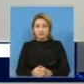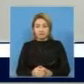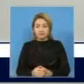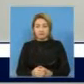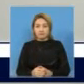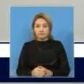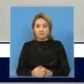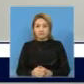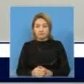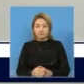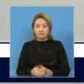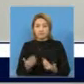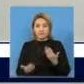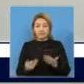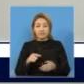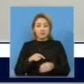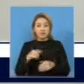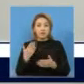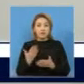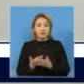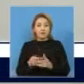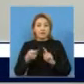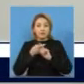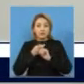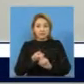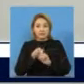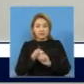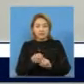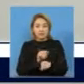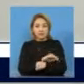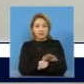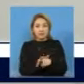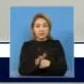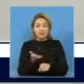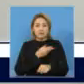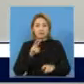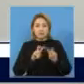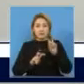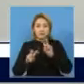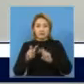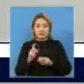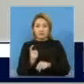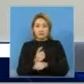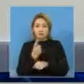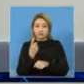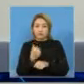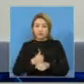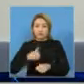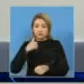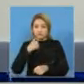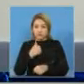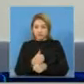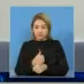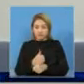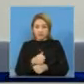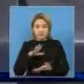Если касаться ситуации по коронавирусу, то наша лаборатория является одной из основных,